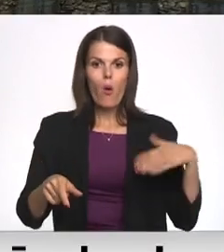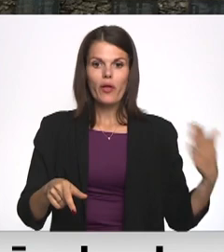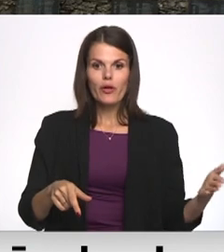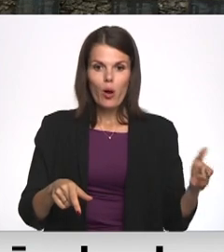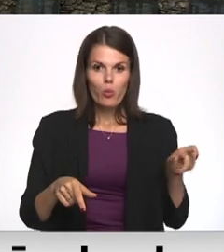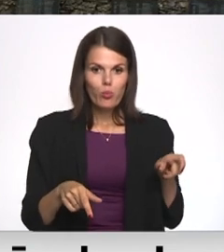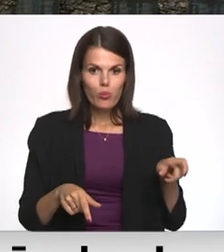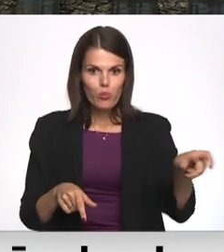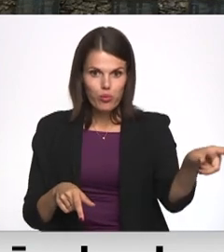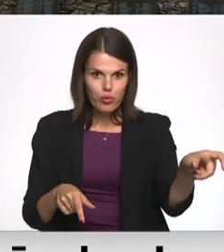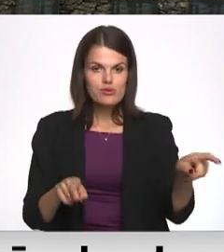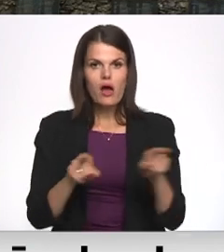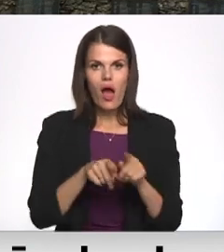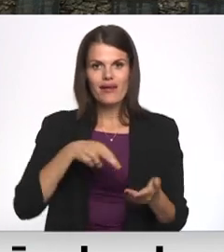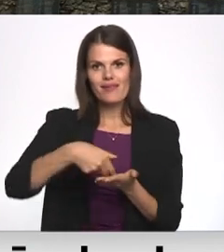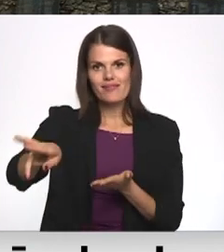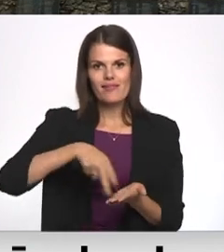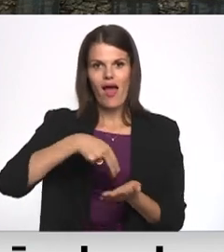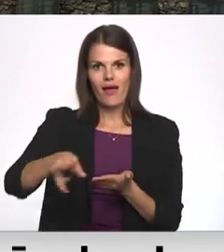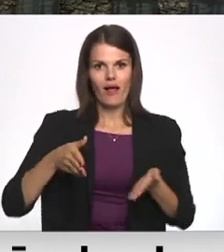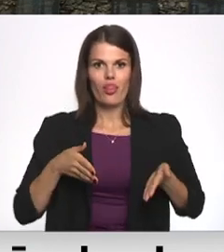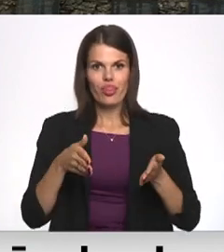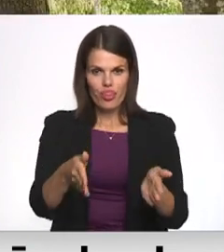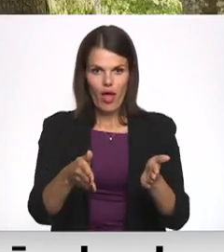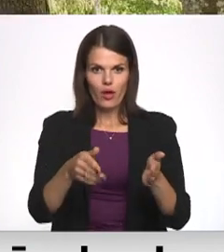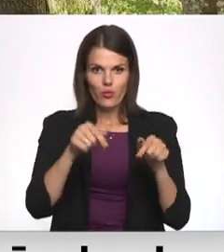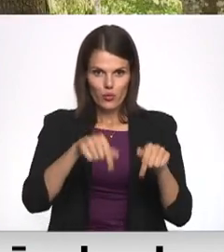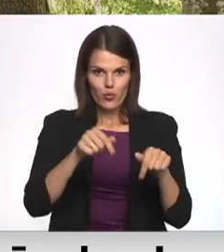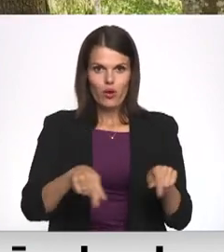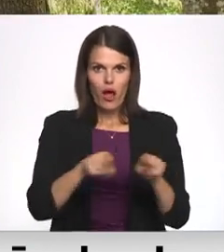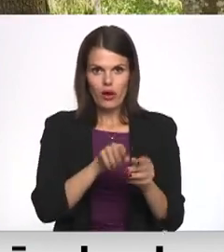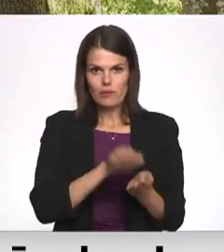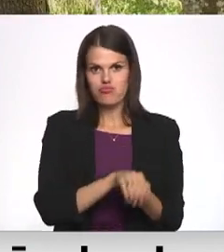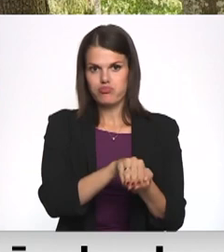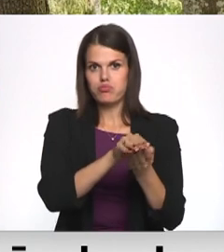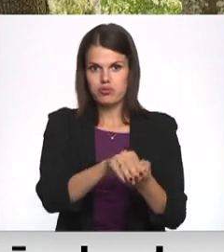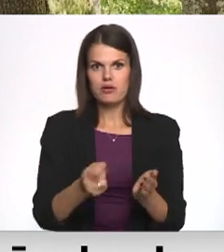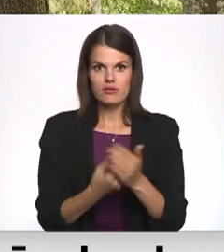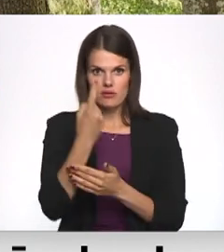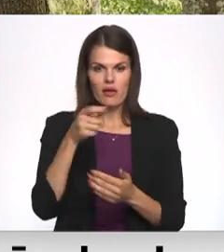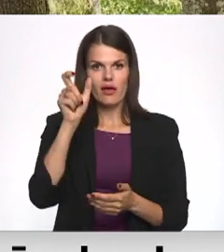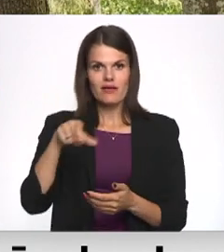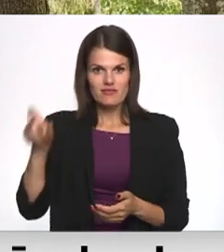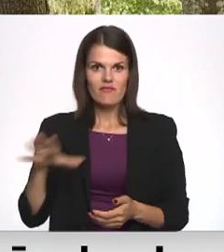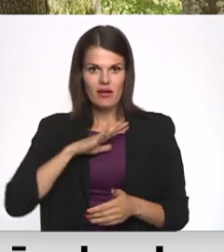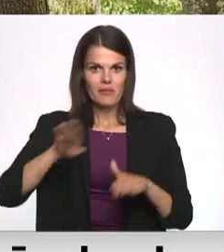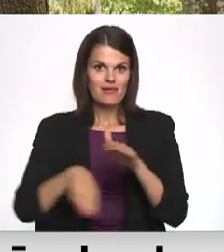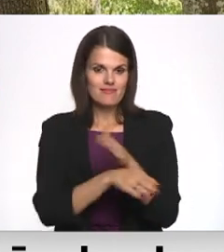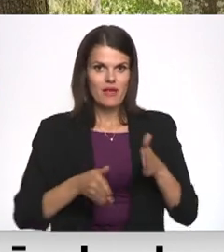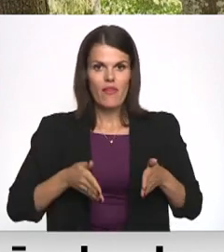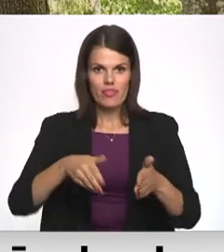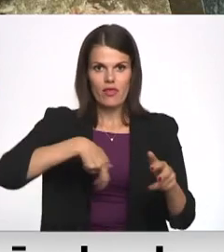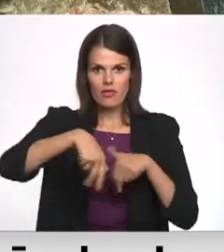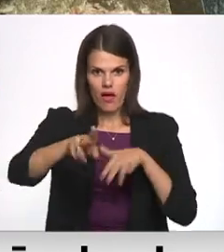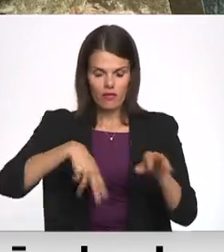kas arī bija zem tās taciņas, kur jūs tur staigājat, ja? Pirms tam arī bija abedījuma. Cilvēki atradās arī zem taciņas, bija apglabāti.